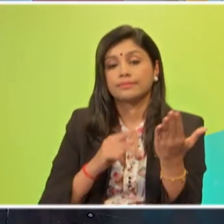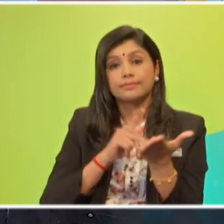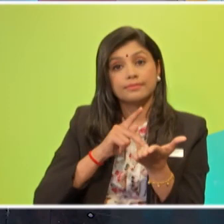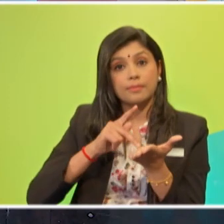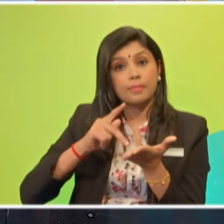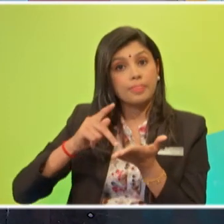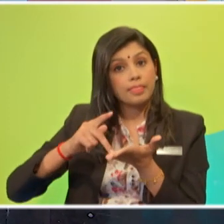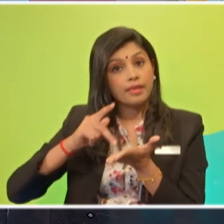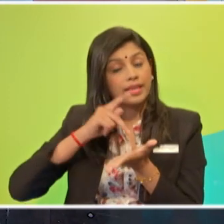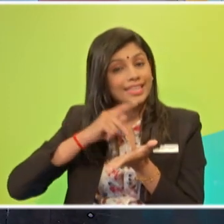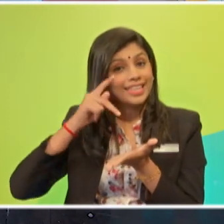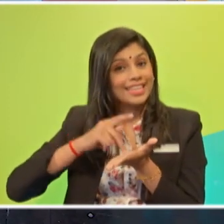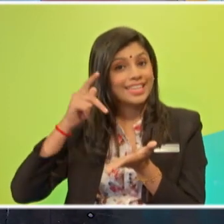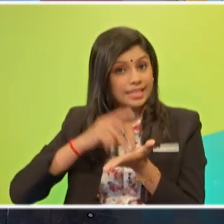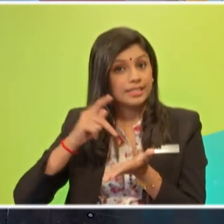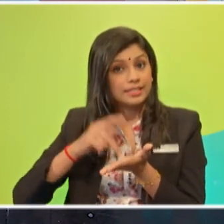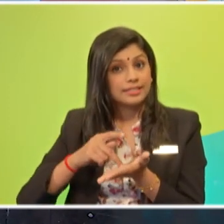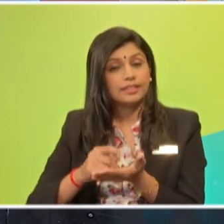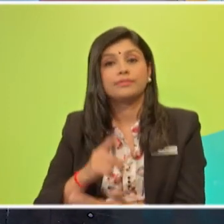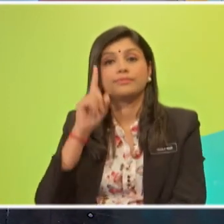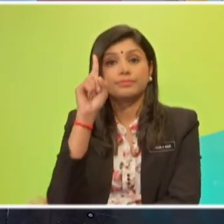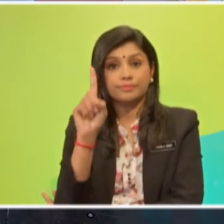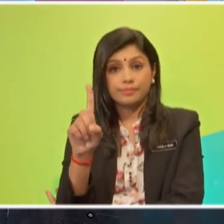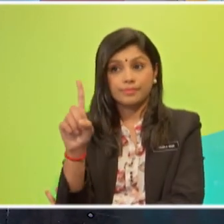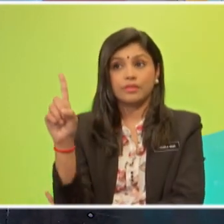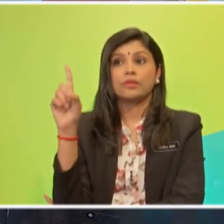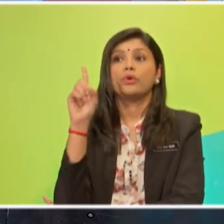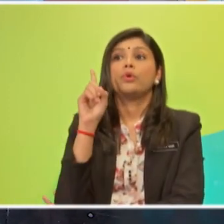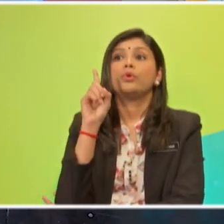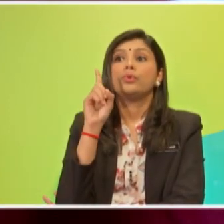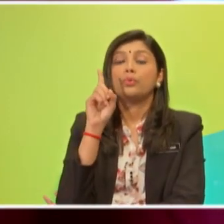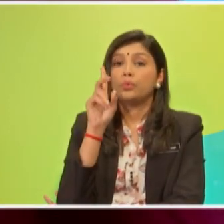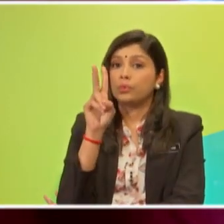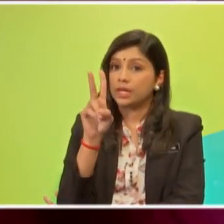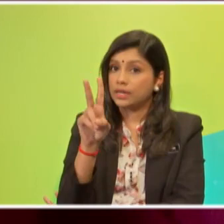kita kira sama-sama murid-murid di rumah. Okey. Satu,